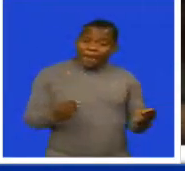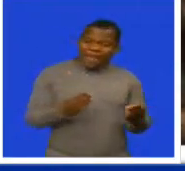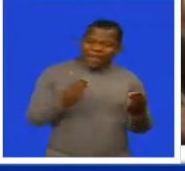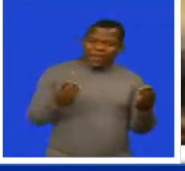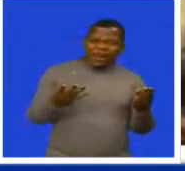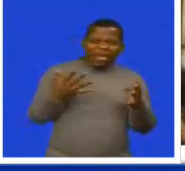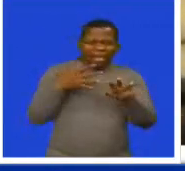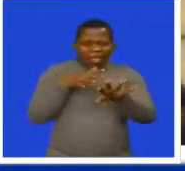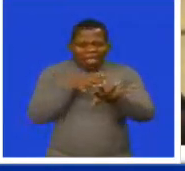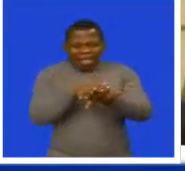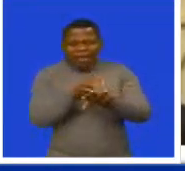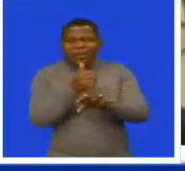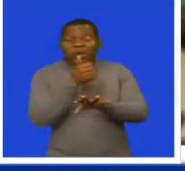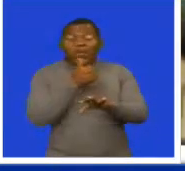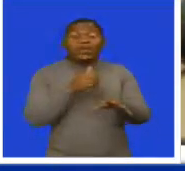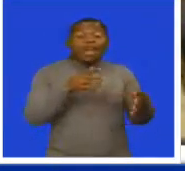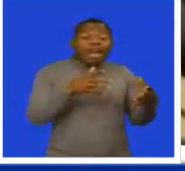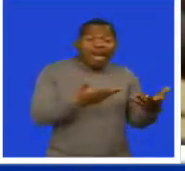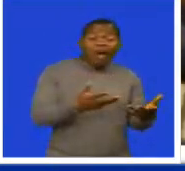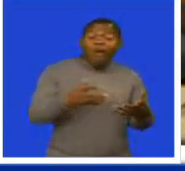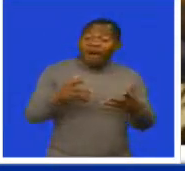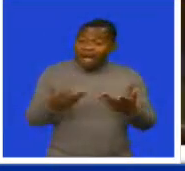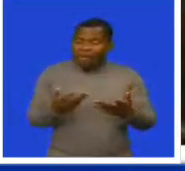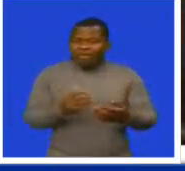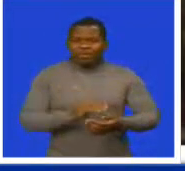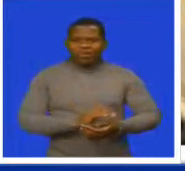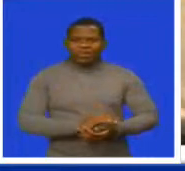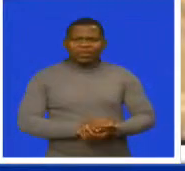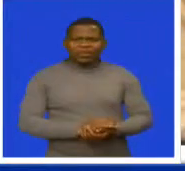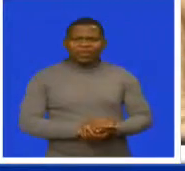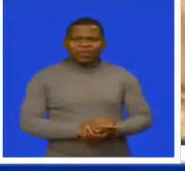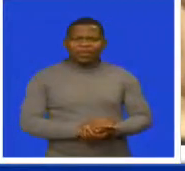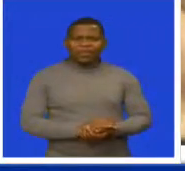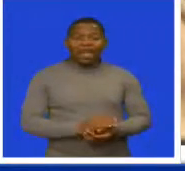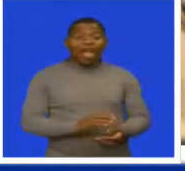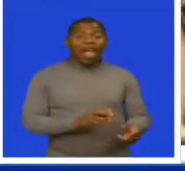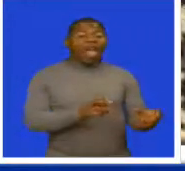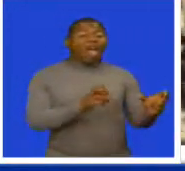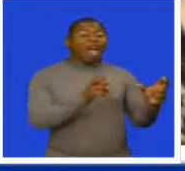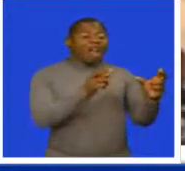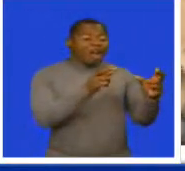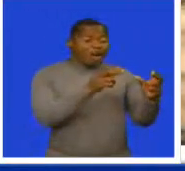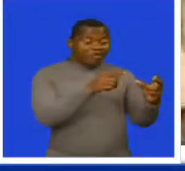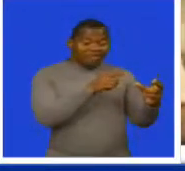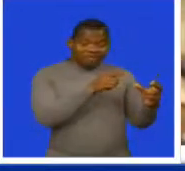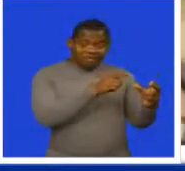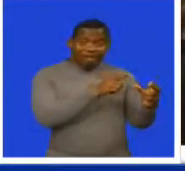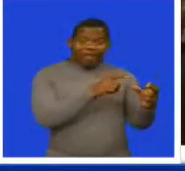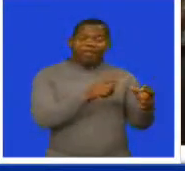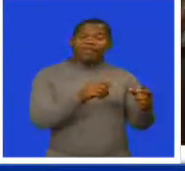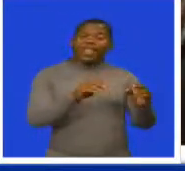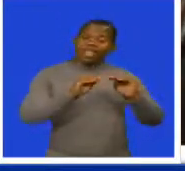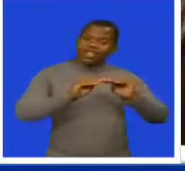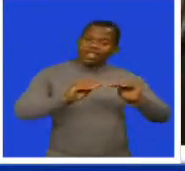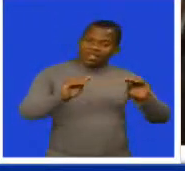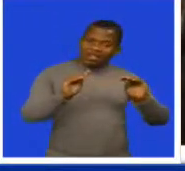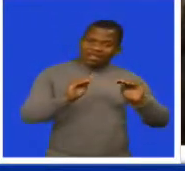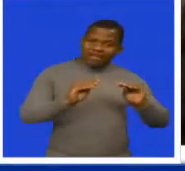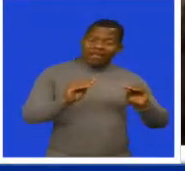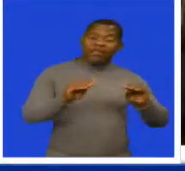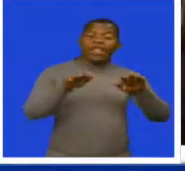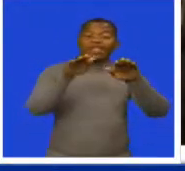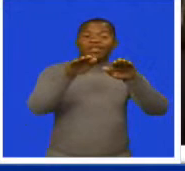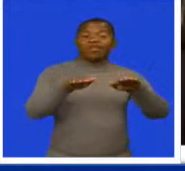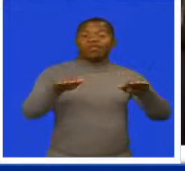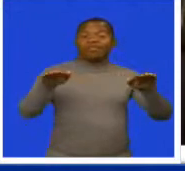lelifundzisa ngebucala lobendeka ngetebuchwepesha lifundzisa abafundzi bemakolishi nemanyuvesi ngebucala lobendeka ngetebuchwepesha